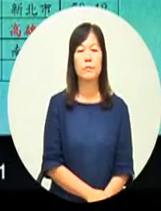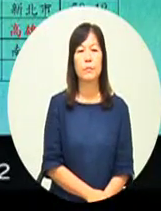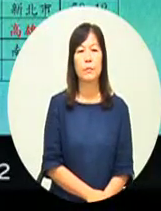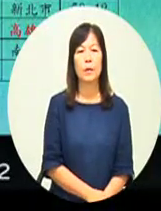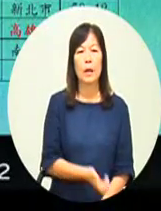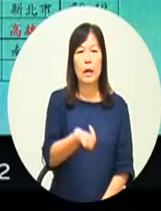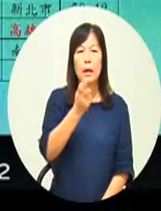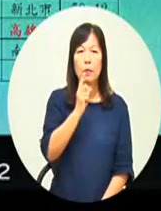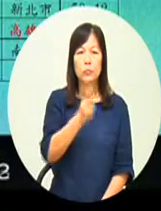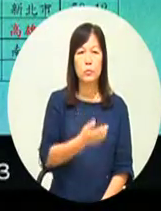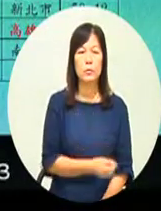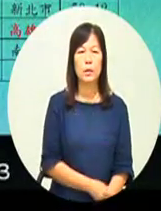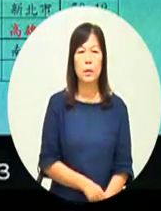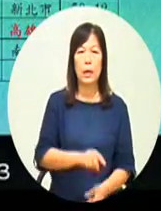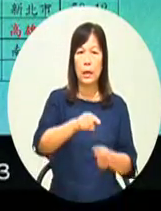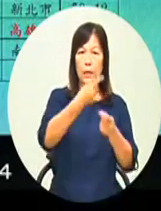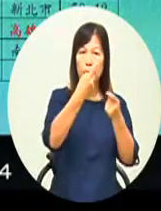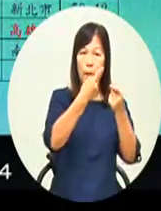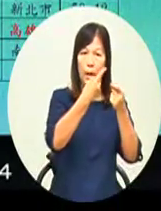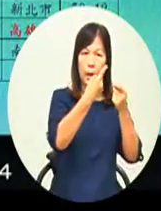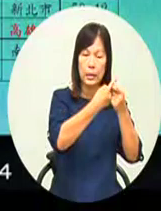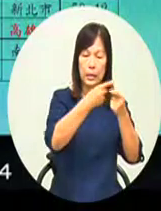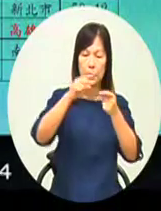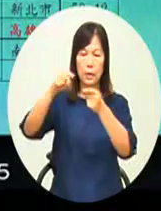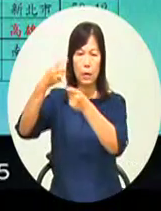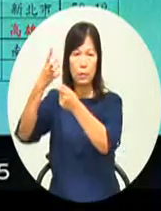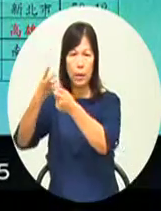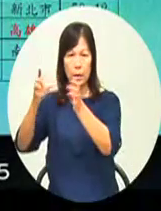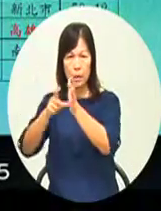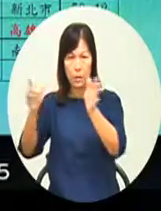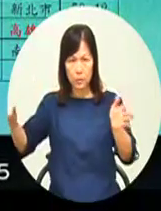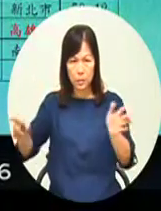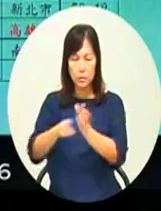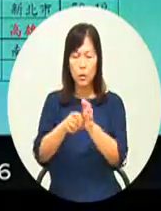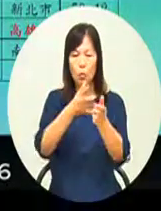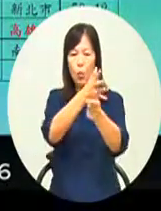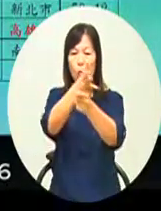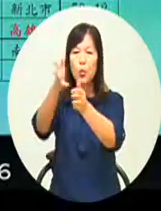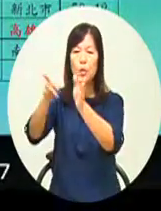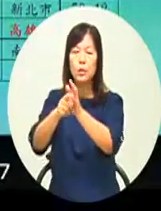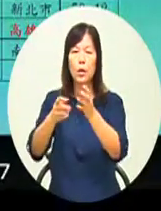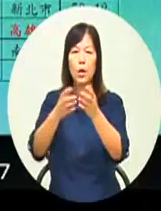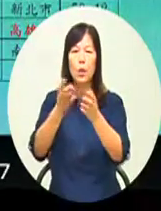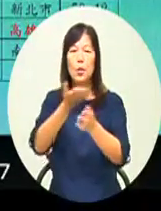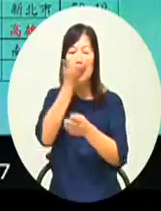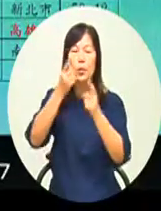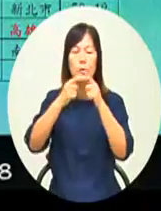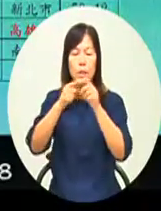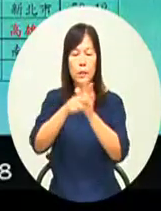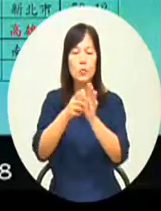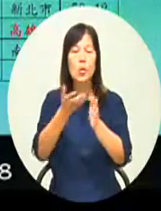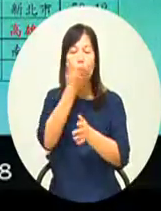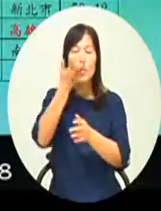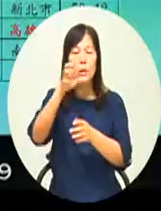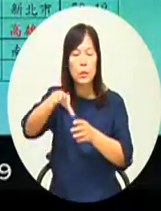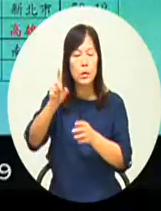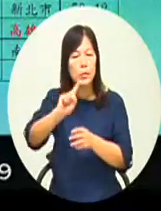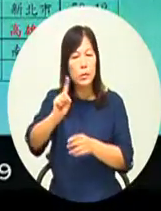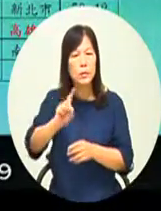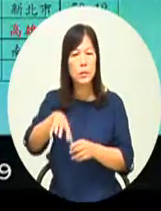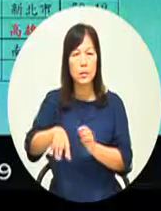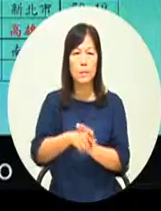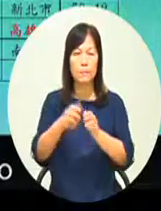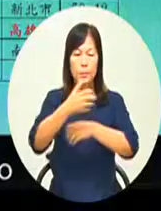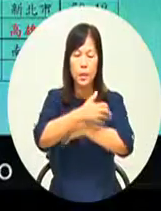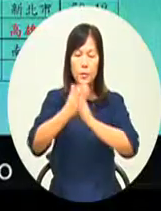是101年到104年受访的旅客他们游览的景点所在的这个县